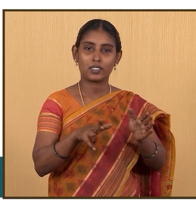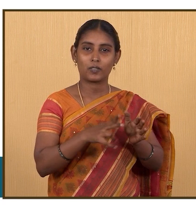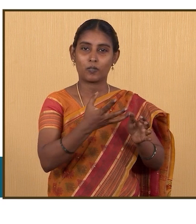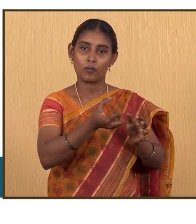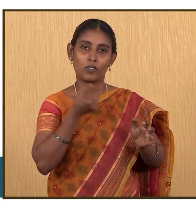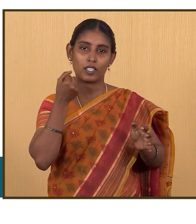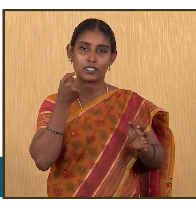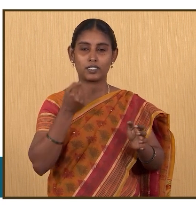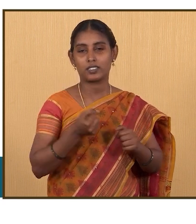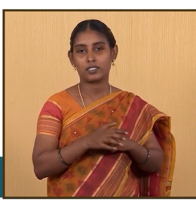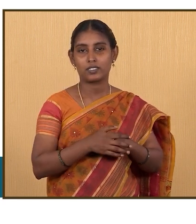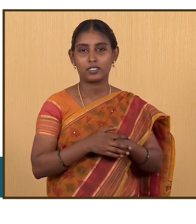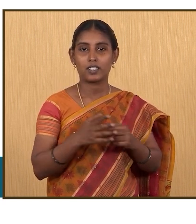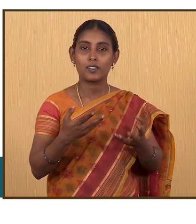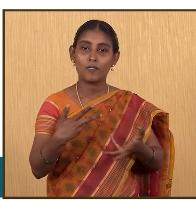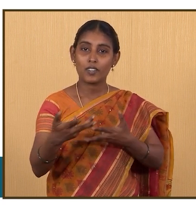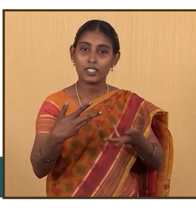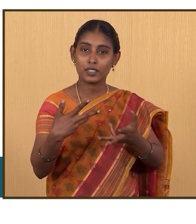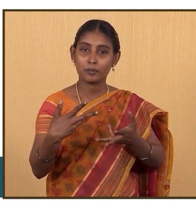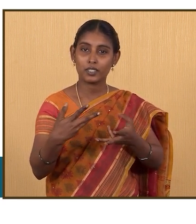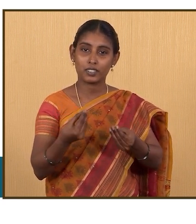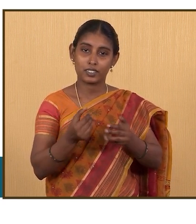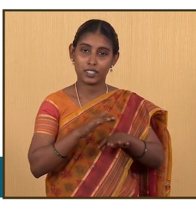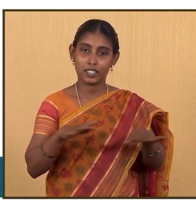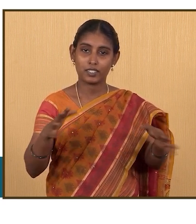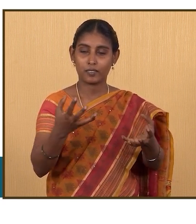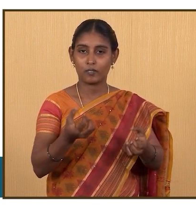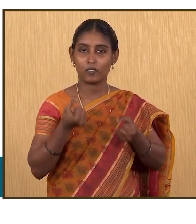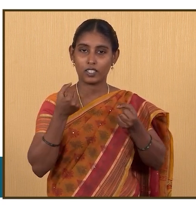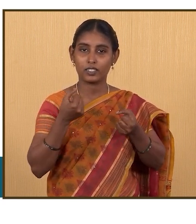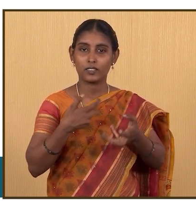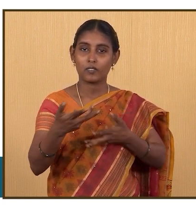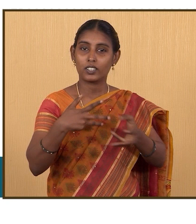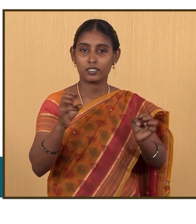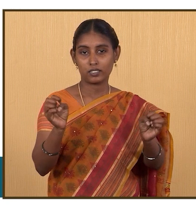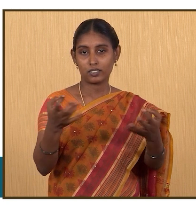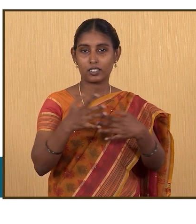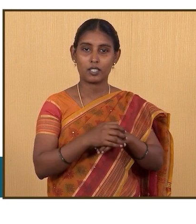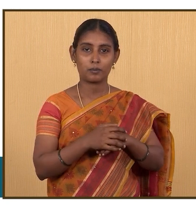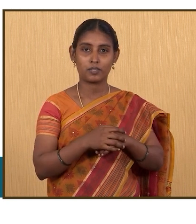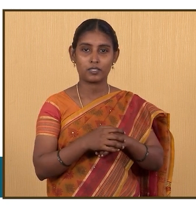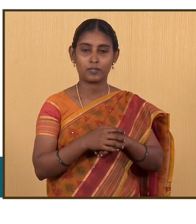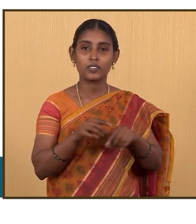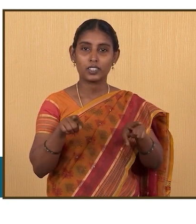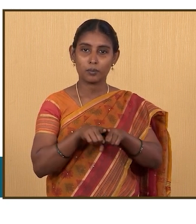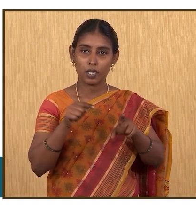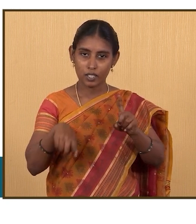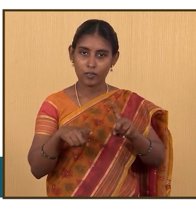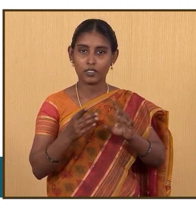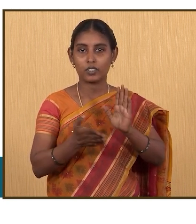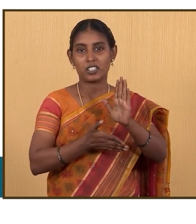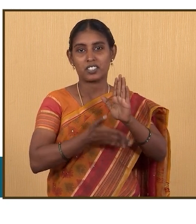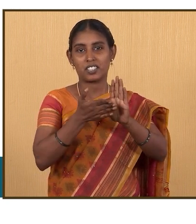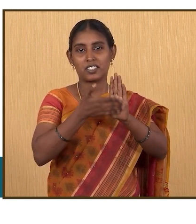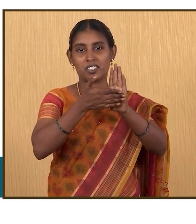1639 ஃப்ரான்சிஸ் டே அப்படிங்கிற ஒரு குத்தகைக்கு வாங்குவார். அதில் ஃபஸ்ட்டு ஒரு வணிக மையத்தை